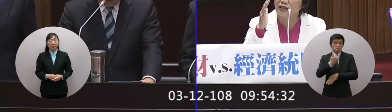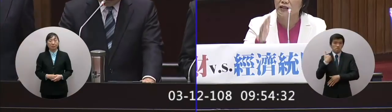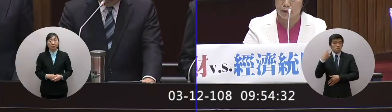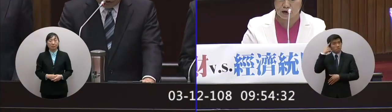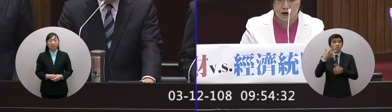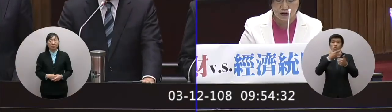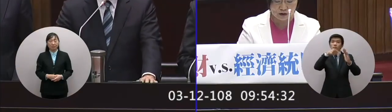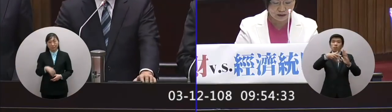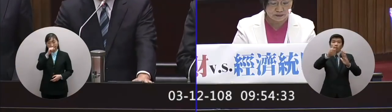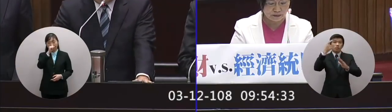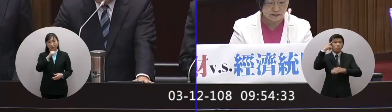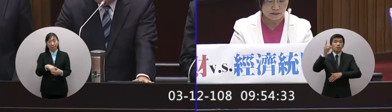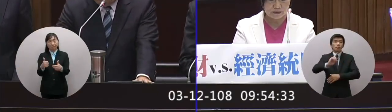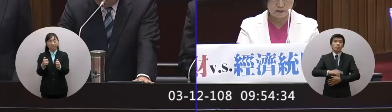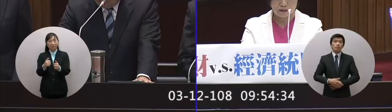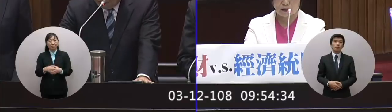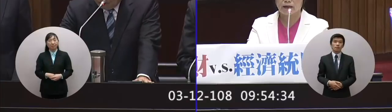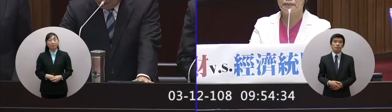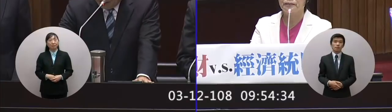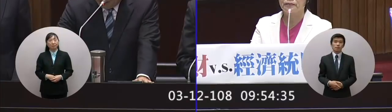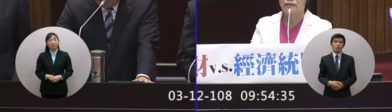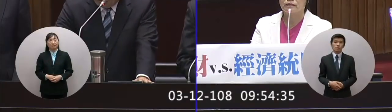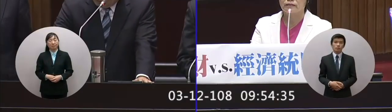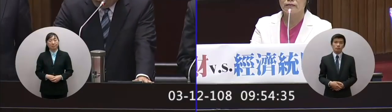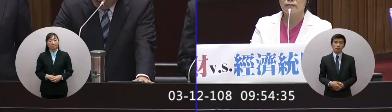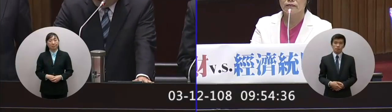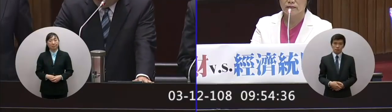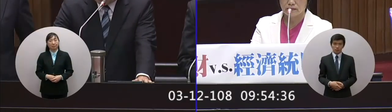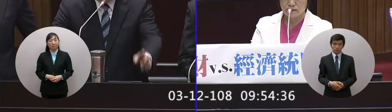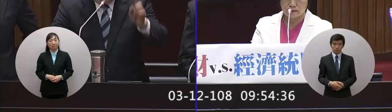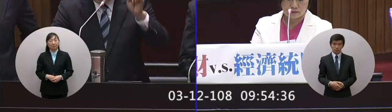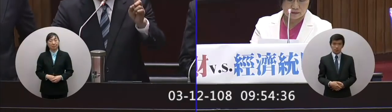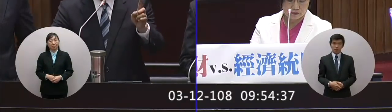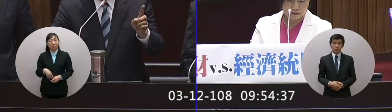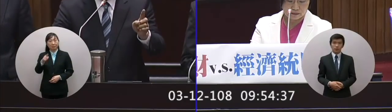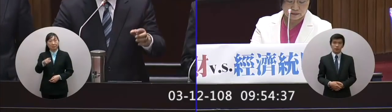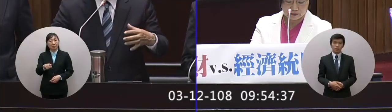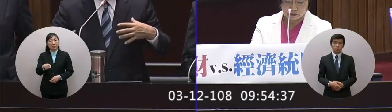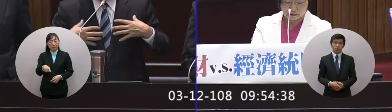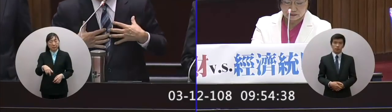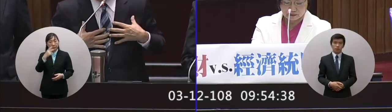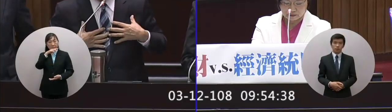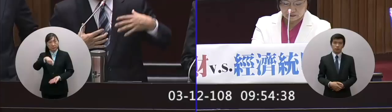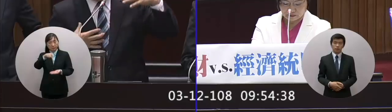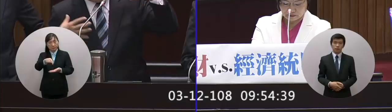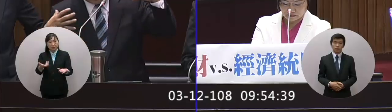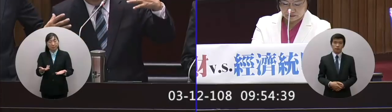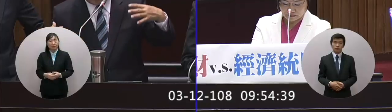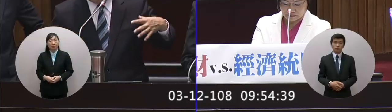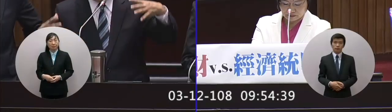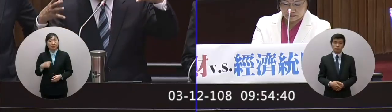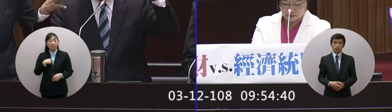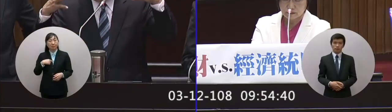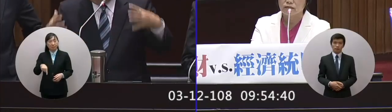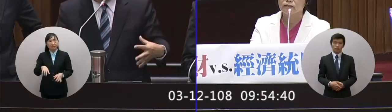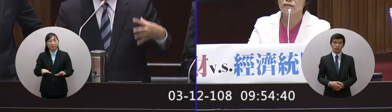表达你的敬请，好不好？ 好，多谢这个委员特别点出这个点，啊，我一定会就是